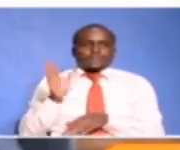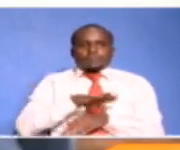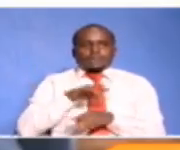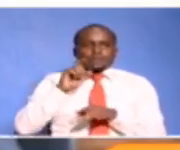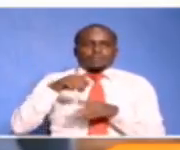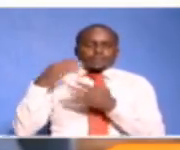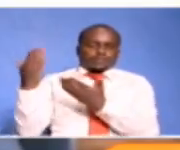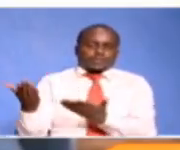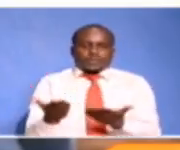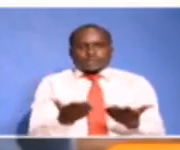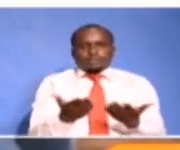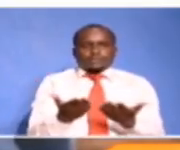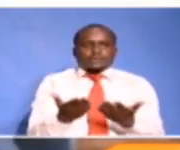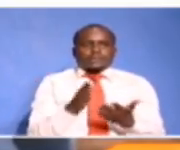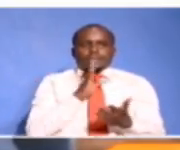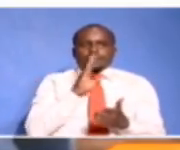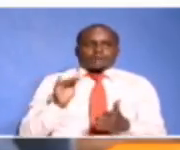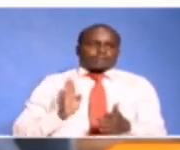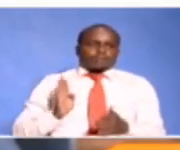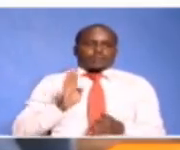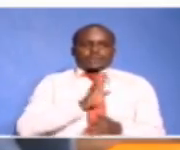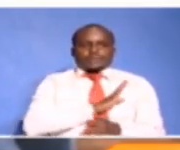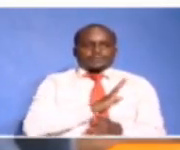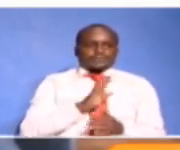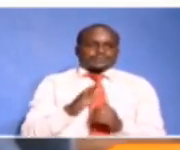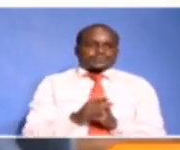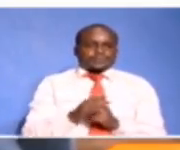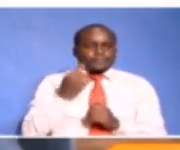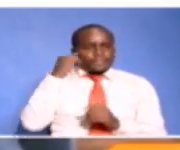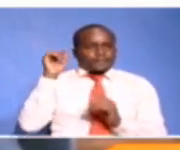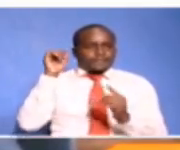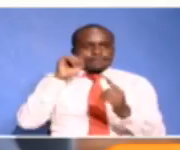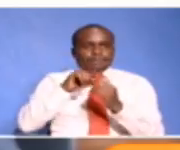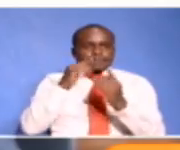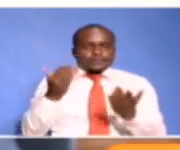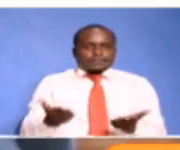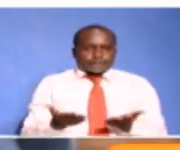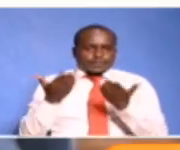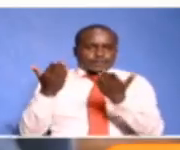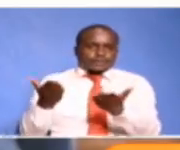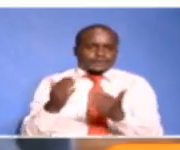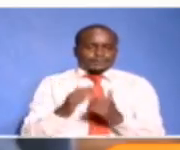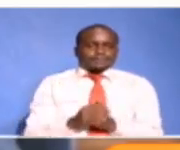has to be received back by the board for the purpose of handing over.